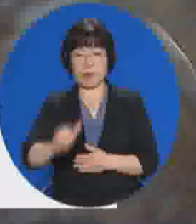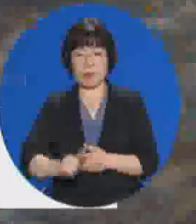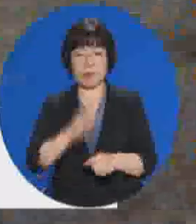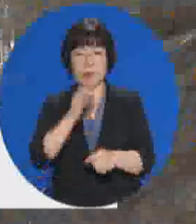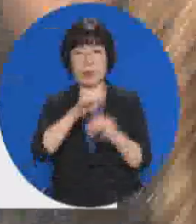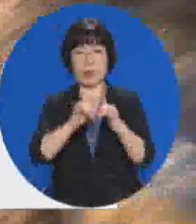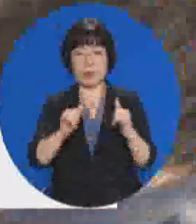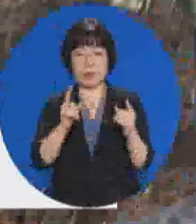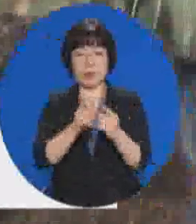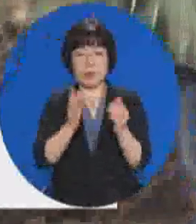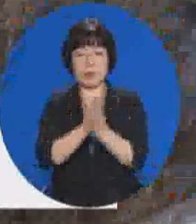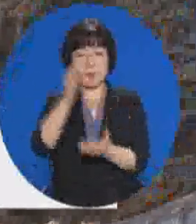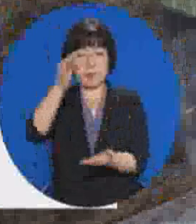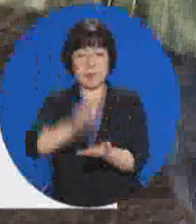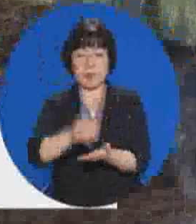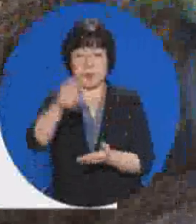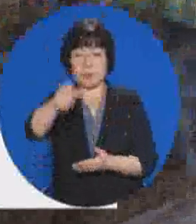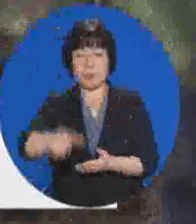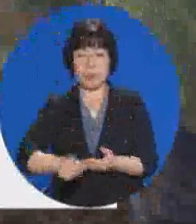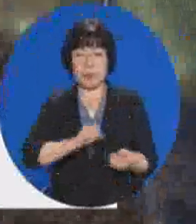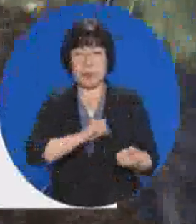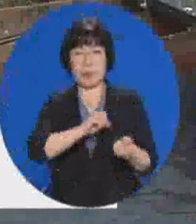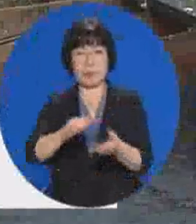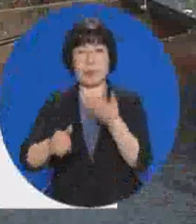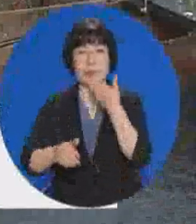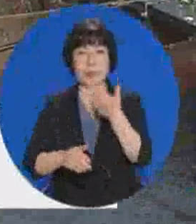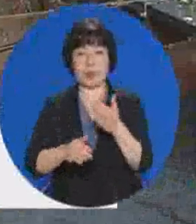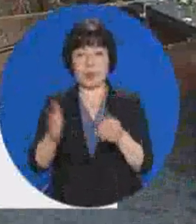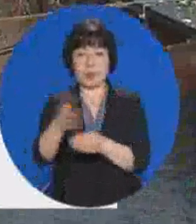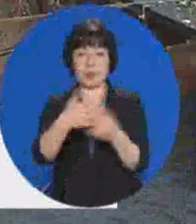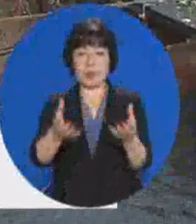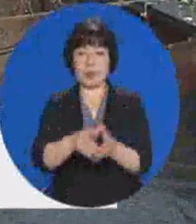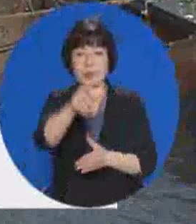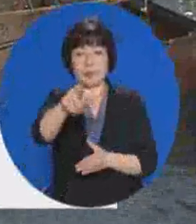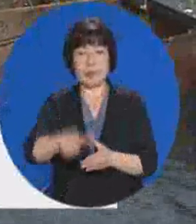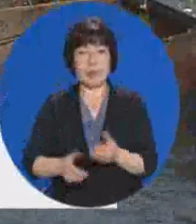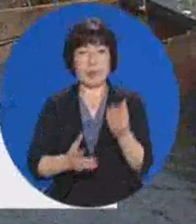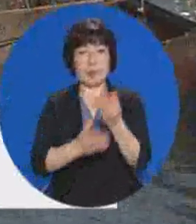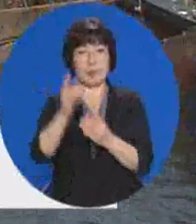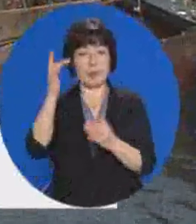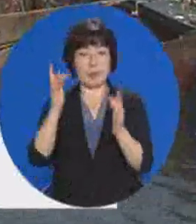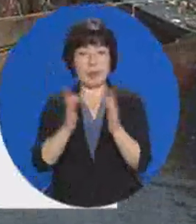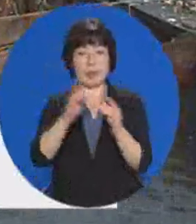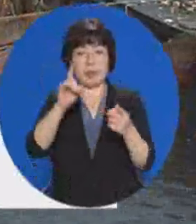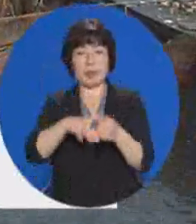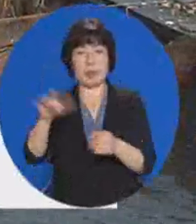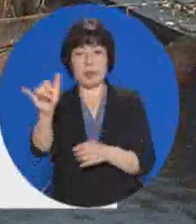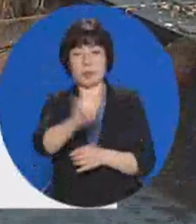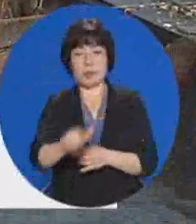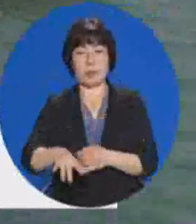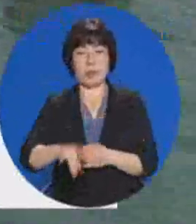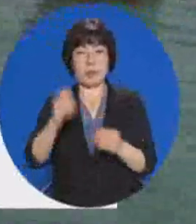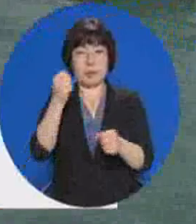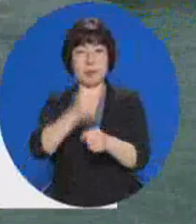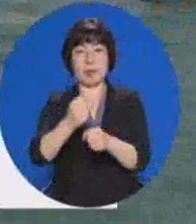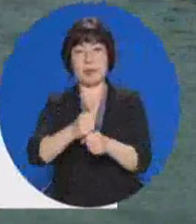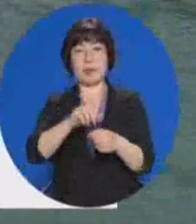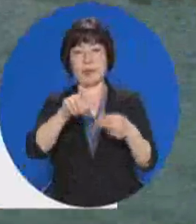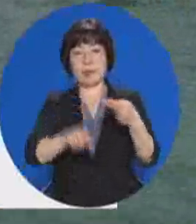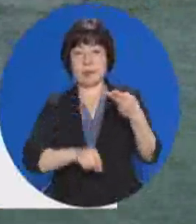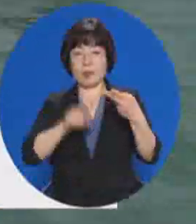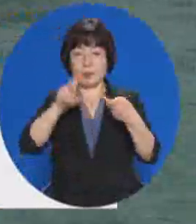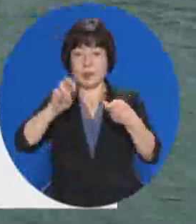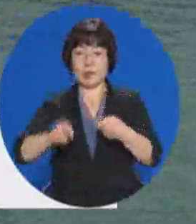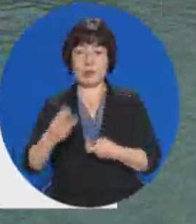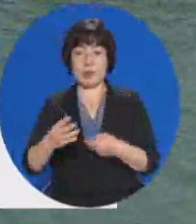소비자들이 현지 가격으로 가정에서 받아볼 수 있는 어촌 직거래 통합 사이트를 전국 최초로 개발해 오는